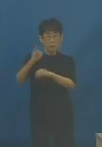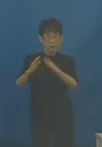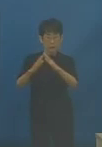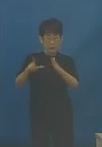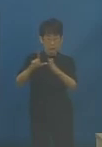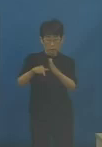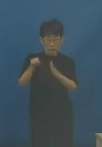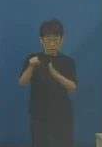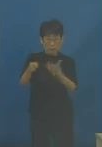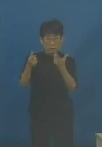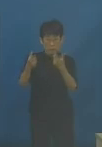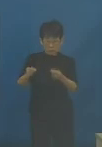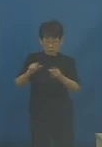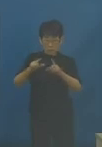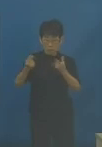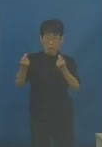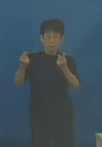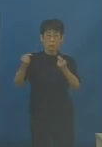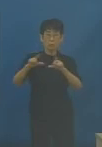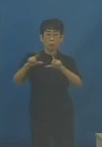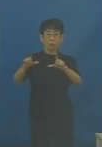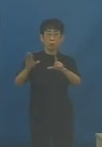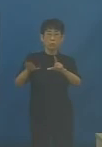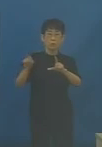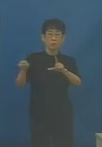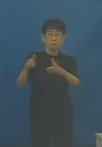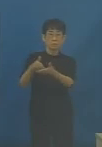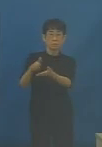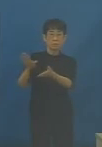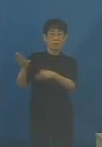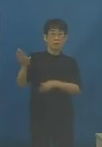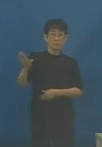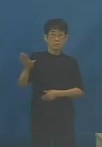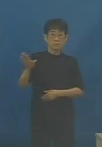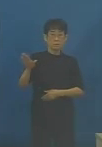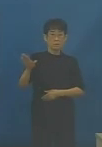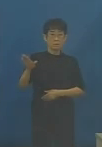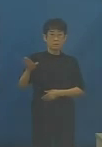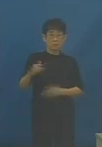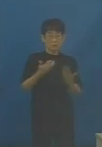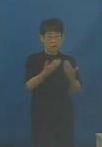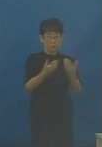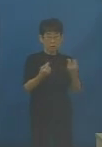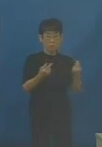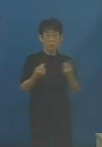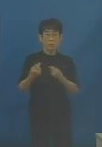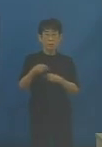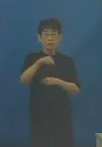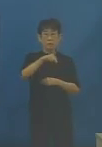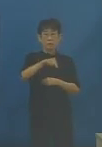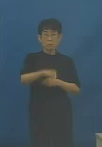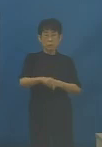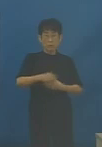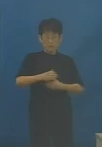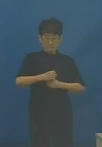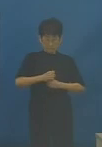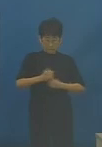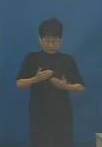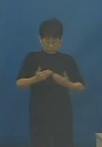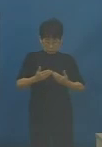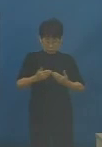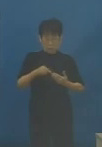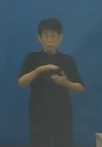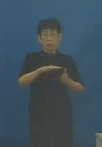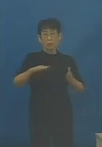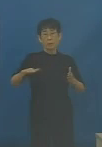なども気になるところでありまして引き続き警戒を要するレベル、このレベルというのはこの7月のこの後半の